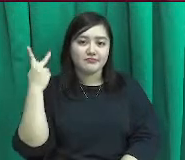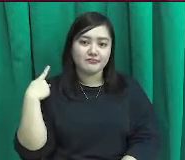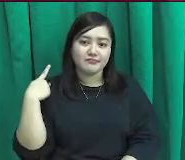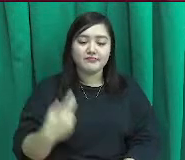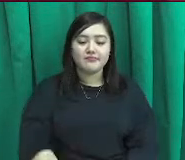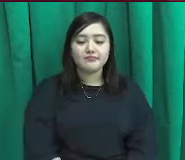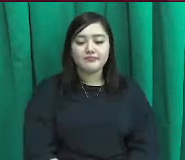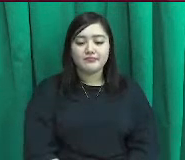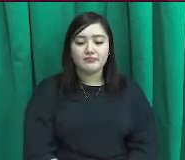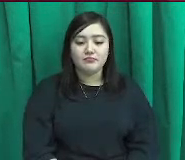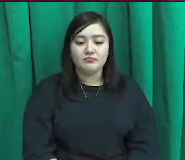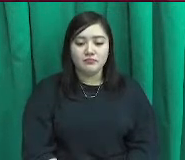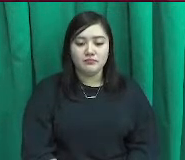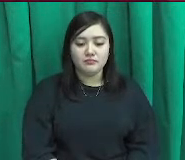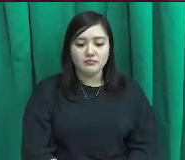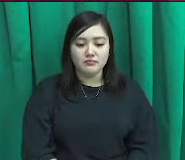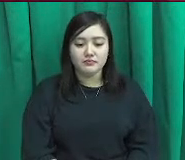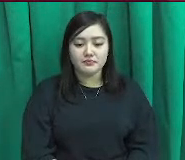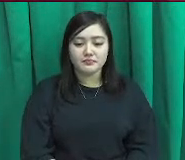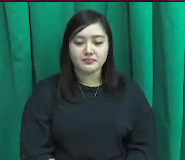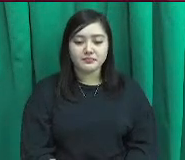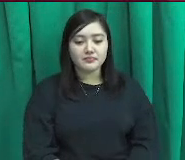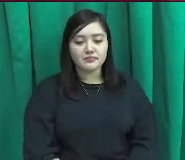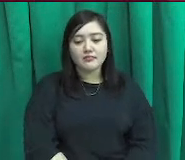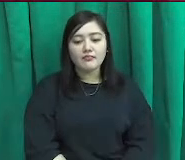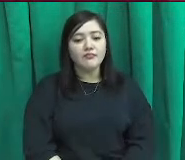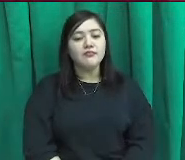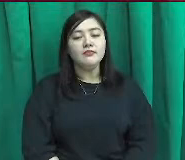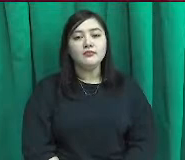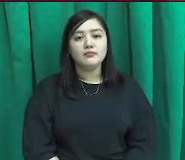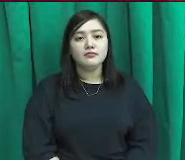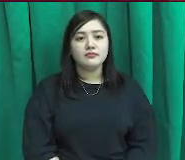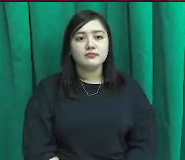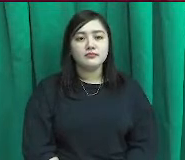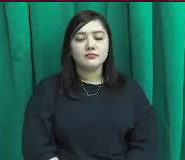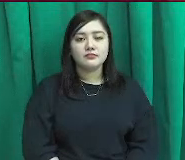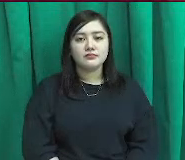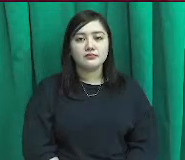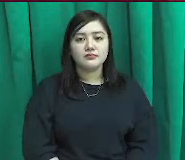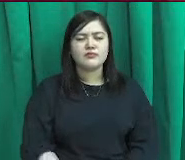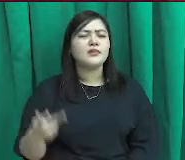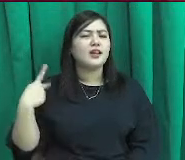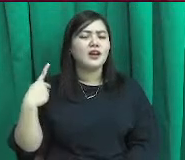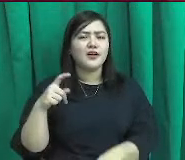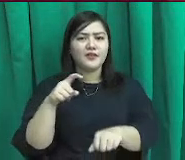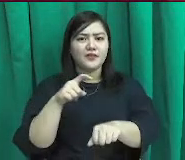sa inyo po, Sir Dennis, sinabi niyo nga po kanina, kaya there will really be time na talagang